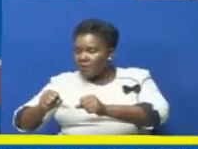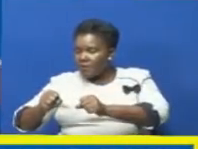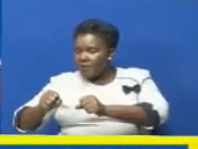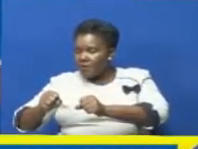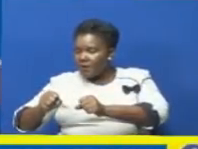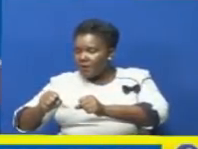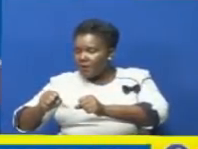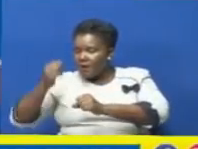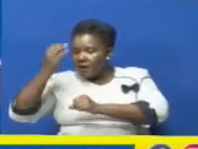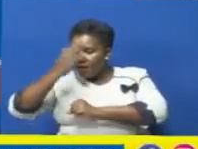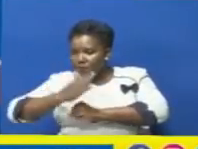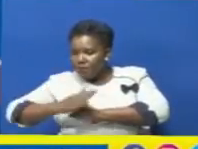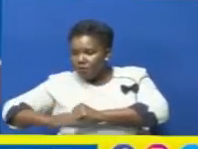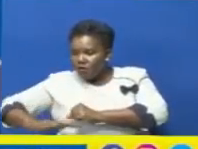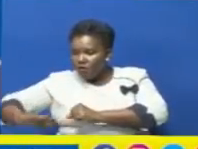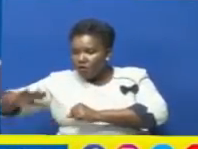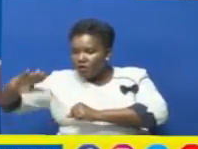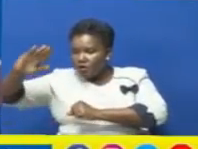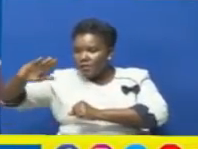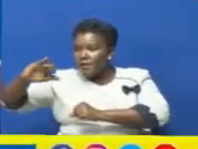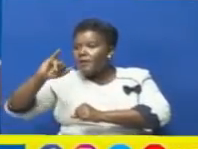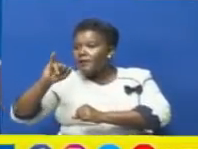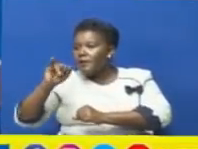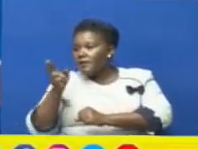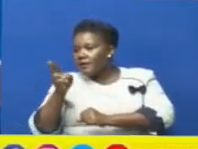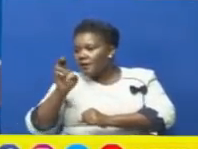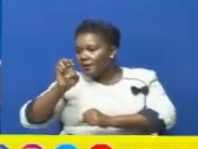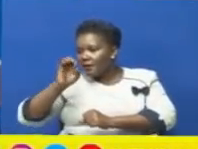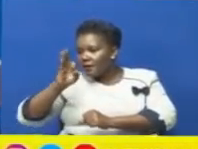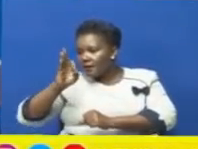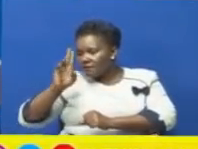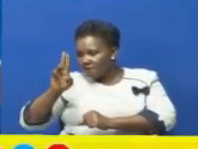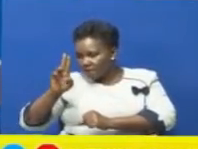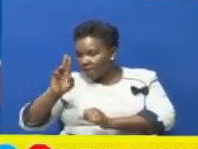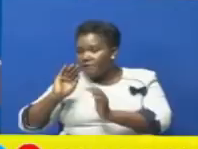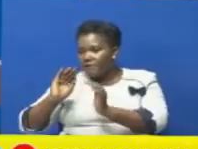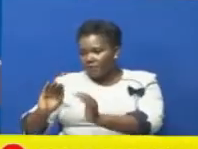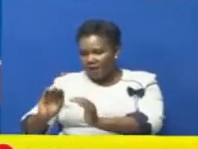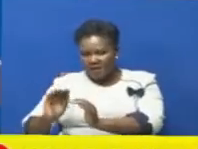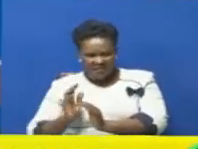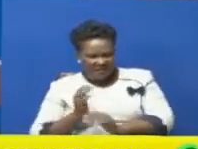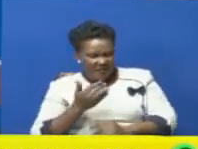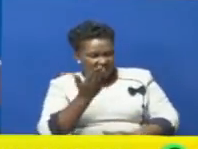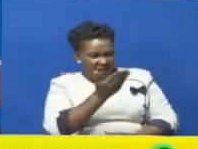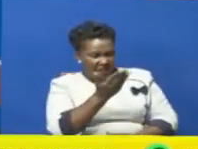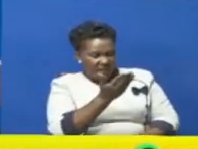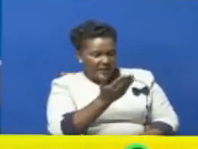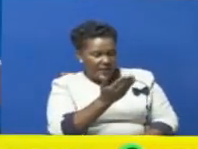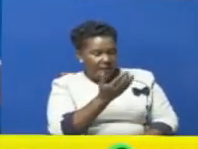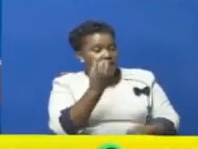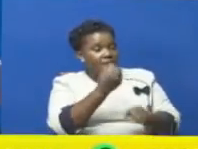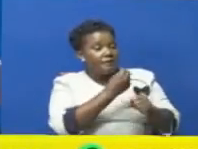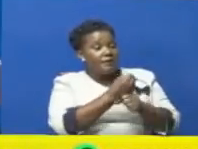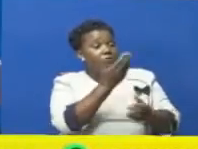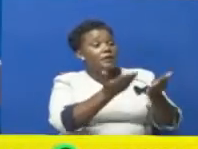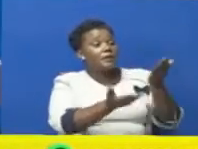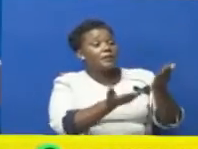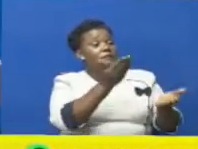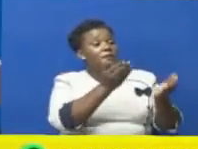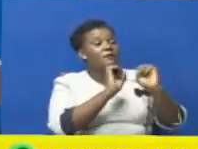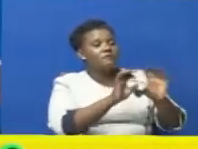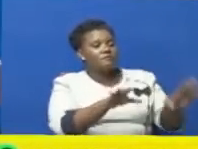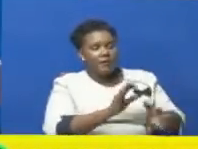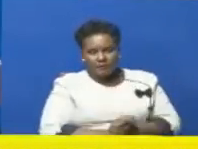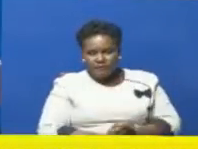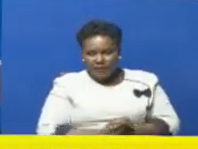la ardhi oevu la Ihefu vibaki na vilivyosalia vifanywe tathmini upya bila kuleta taharuki kwa wananchi. Mwanahabari